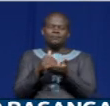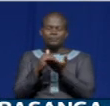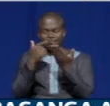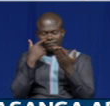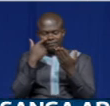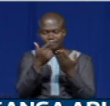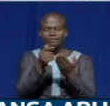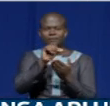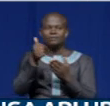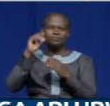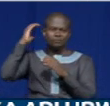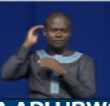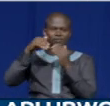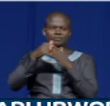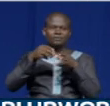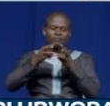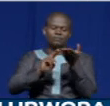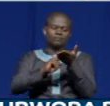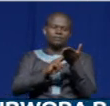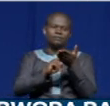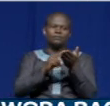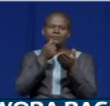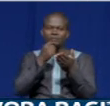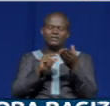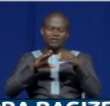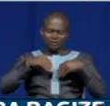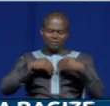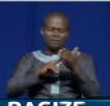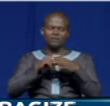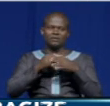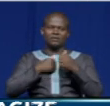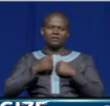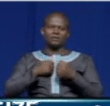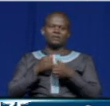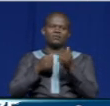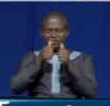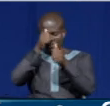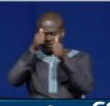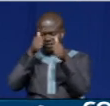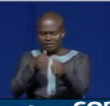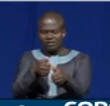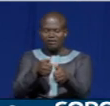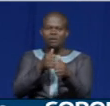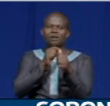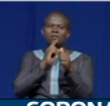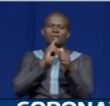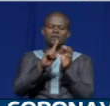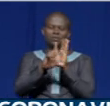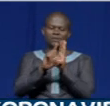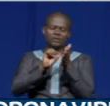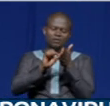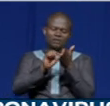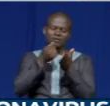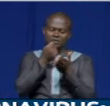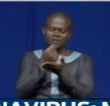bakareba n'ayandi makuru uko ukoreshwa ubundi umuti wemewe gukoreshwa mu Rwanda dukurikije amabwiriza yo kwandikisha